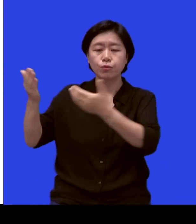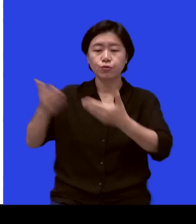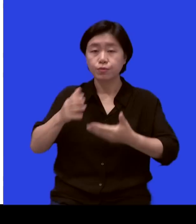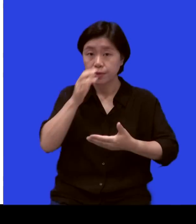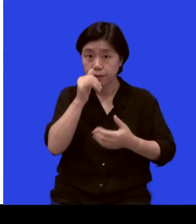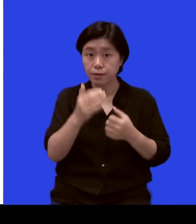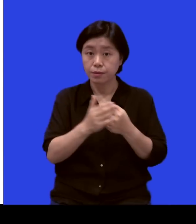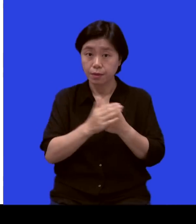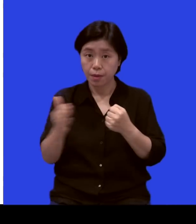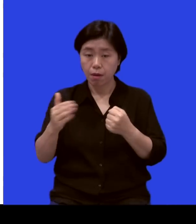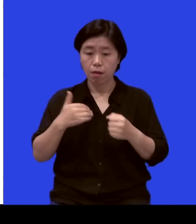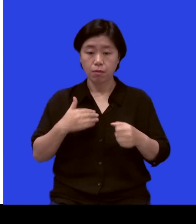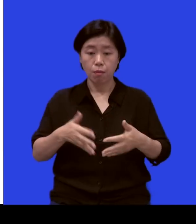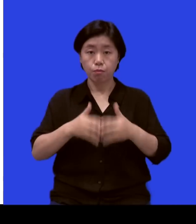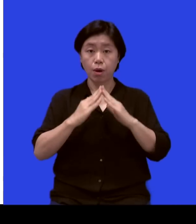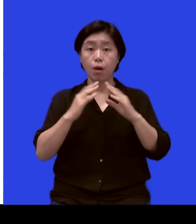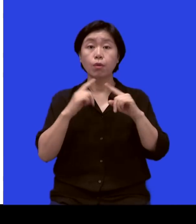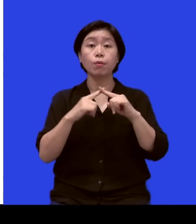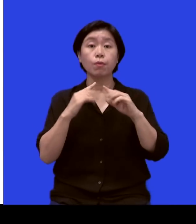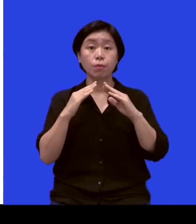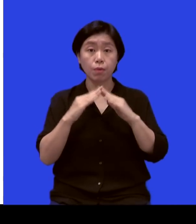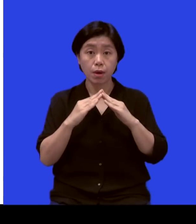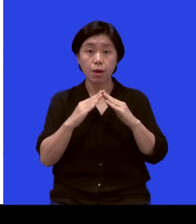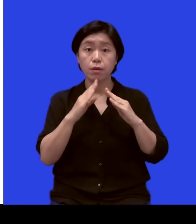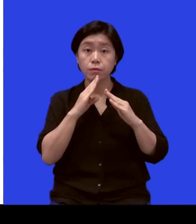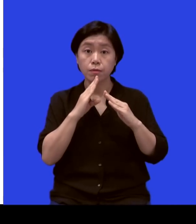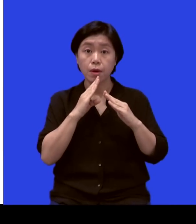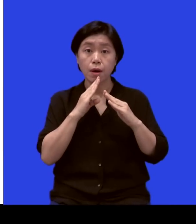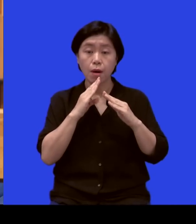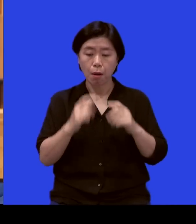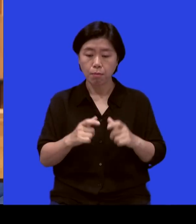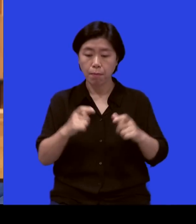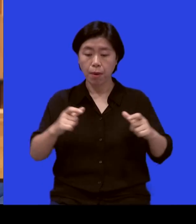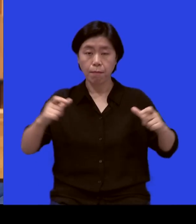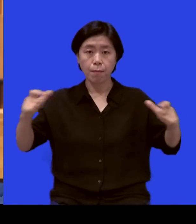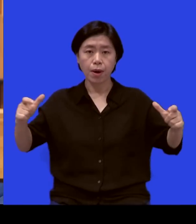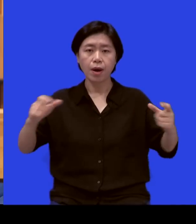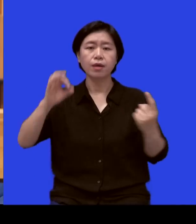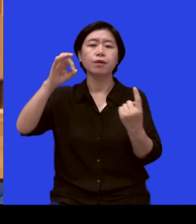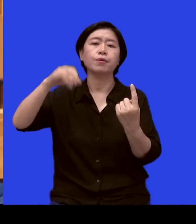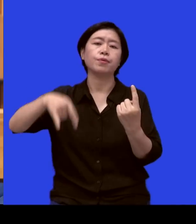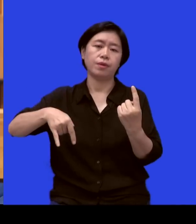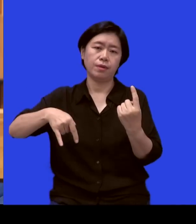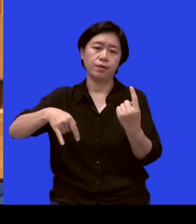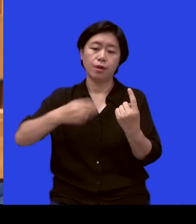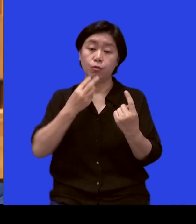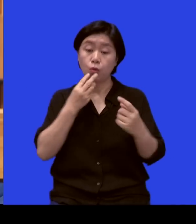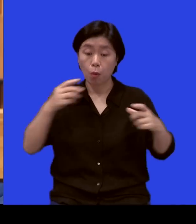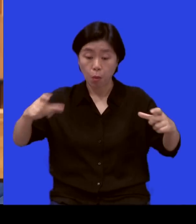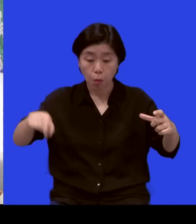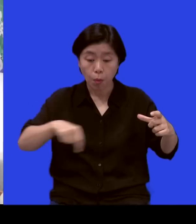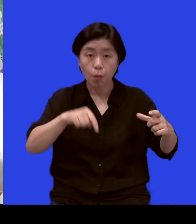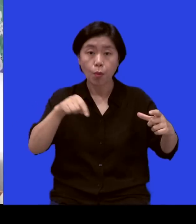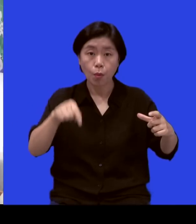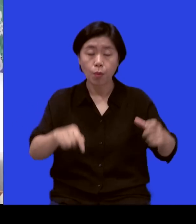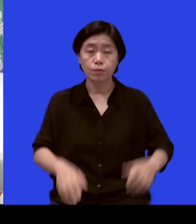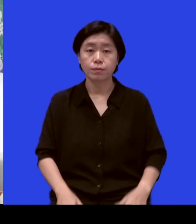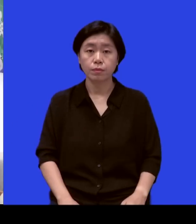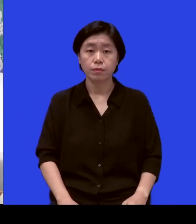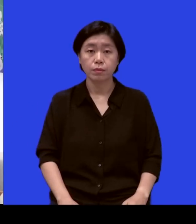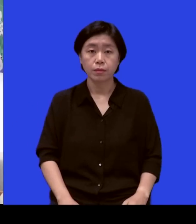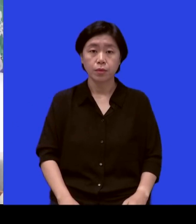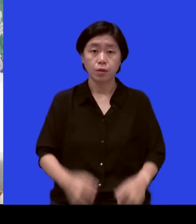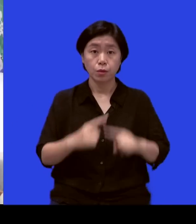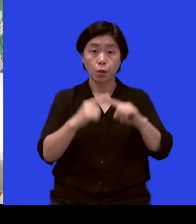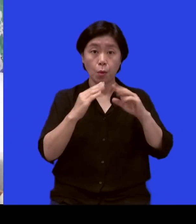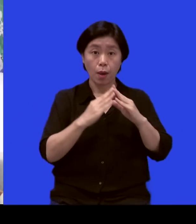우리 서울연회에서는 성장률 1위 교회였었어요. 처음에 3년 4년 이렇게 가면서 1년에도 뭐